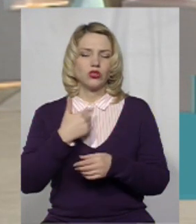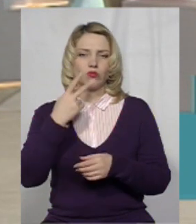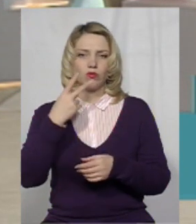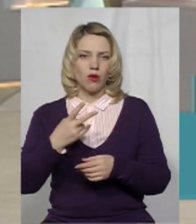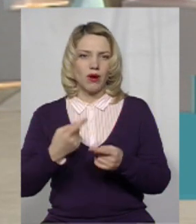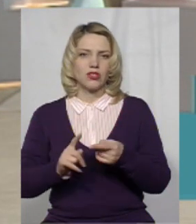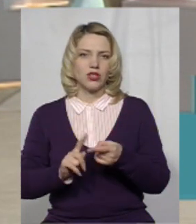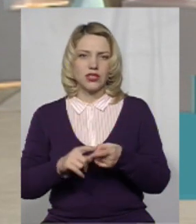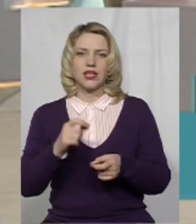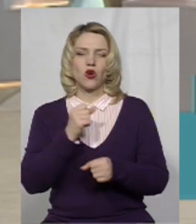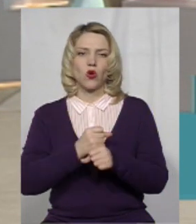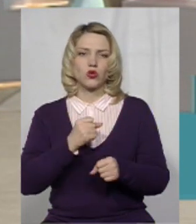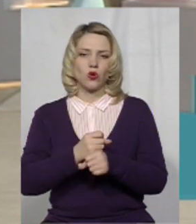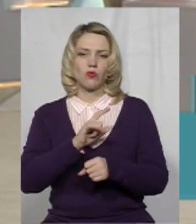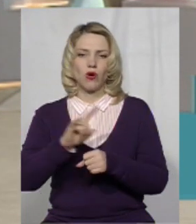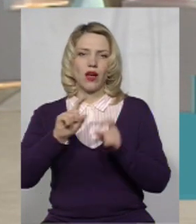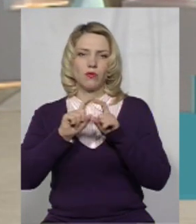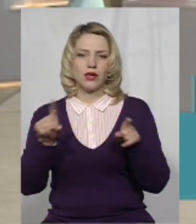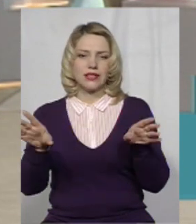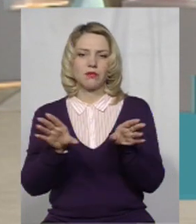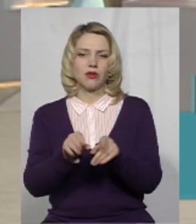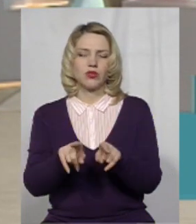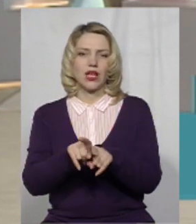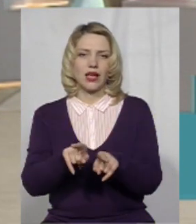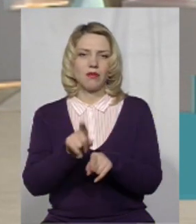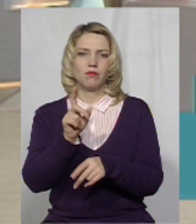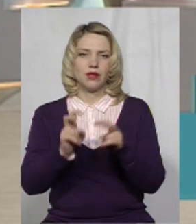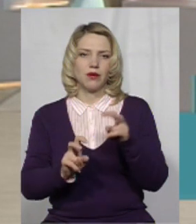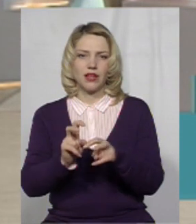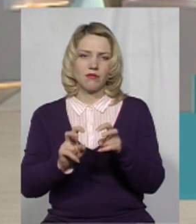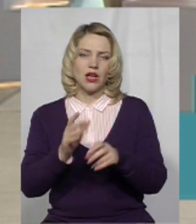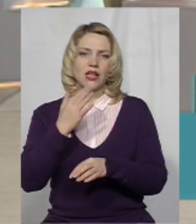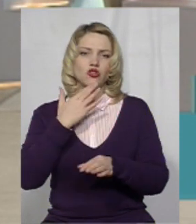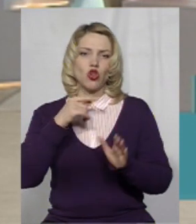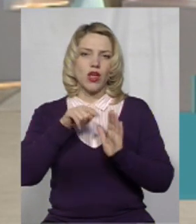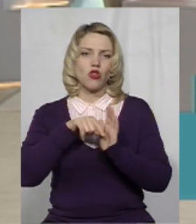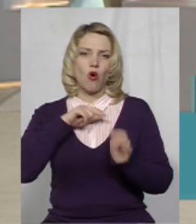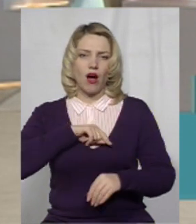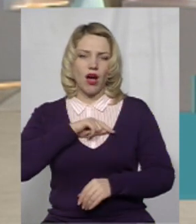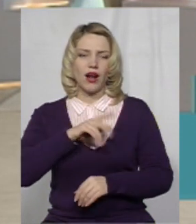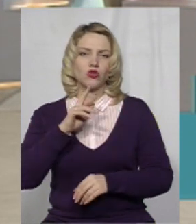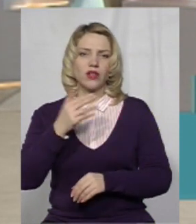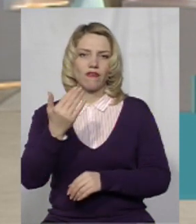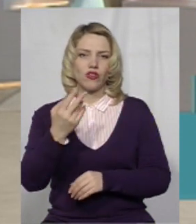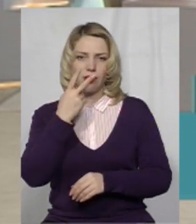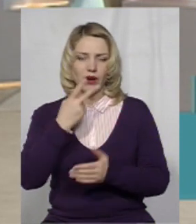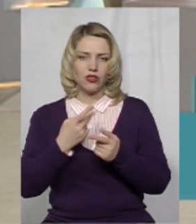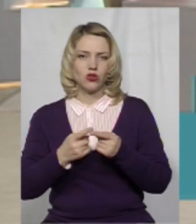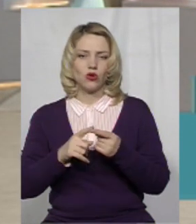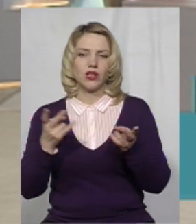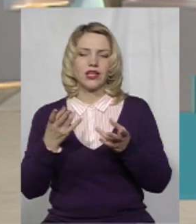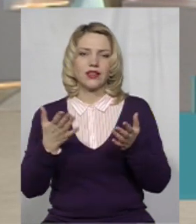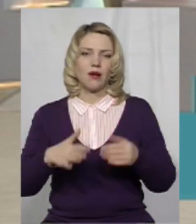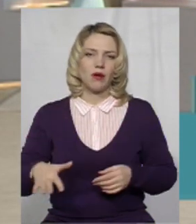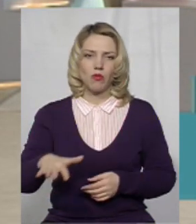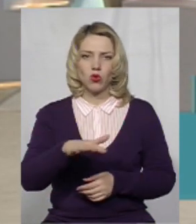бачити розробку аеропорта спільно з такими підприємствами національного характеру, як вони його бачать, які їм треба там